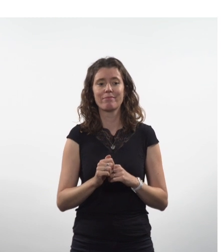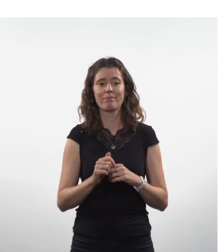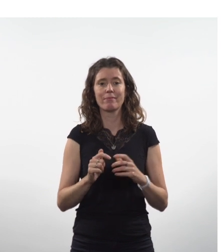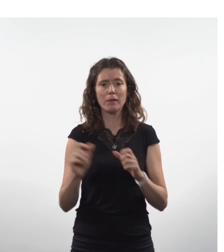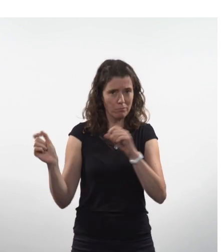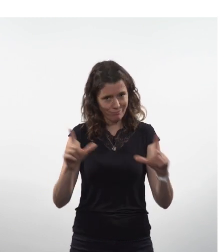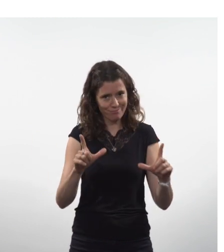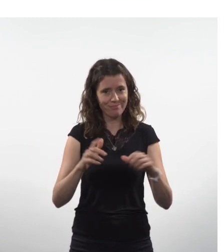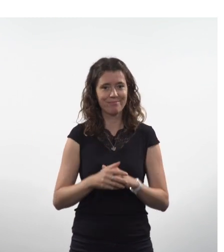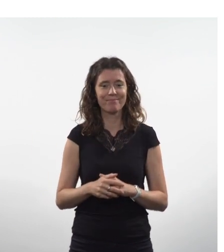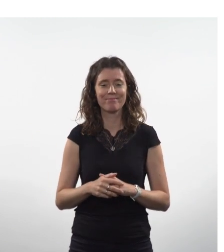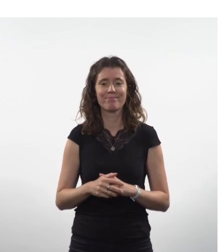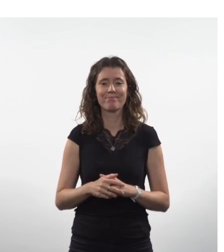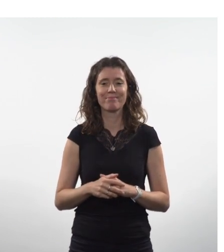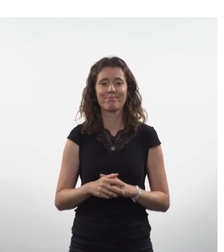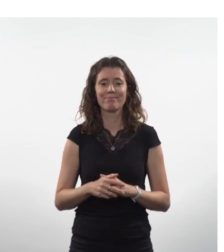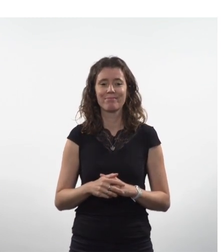Diapo suivante.